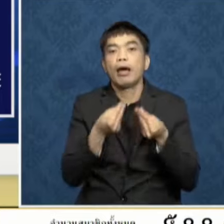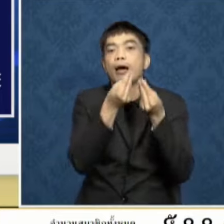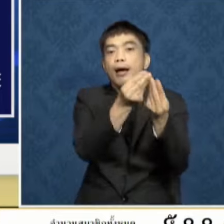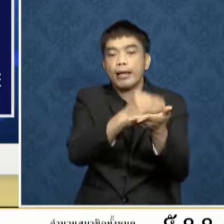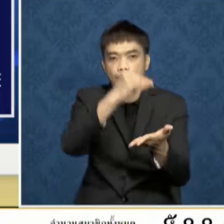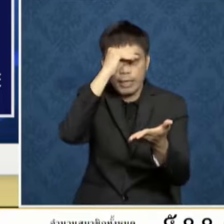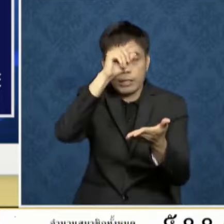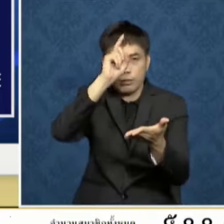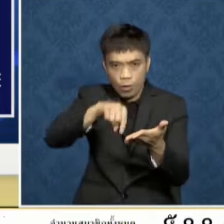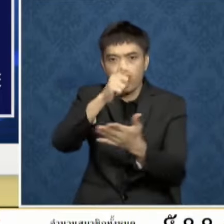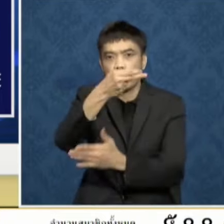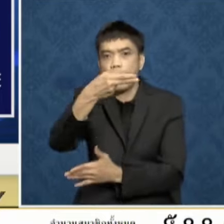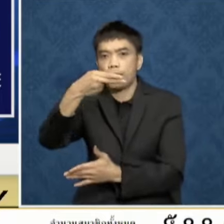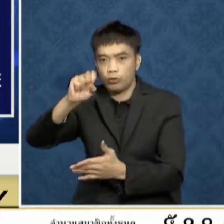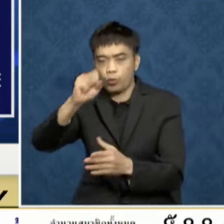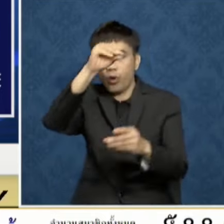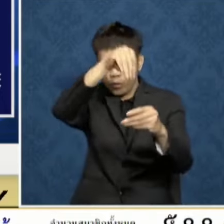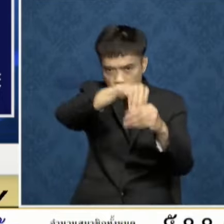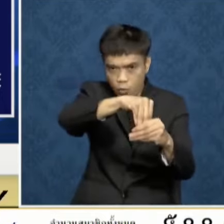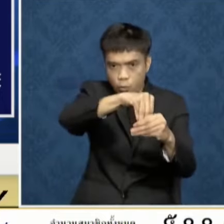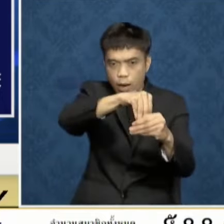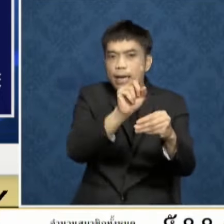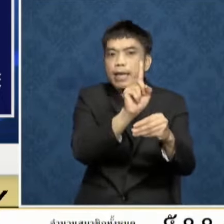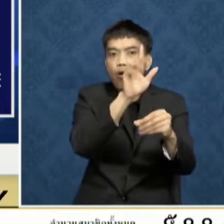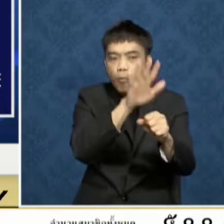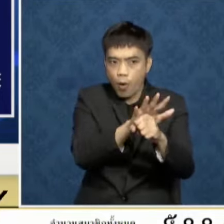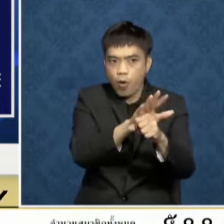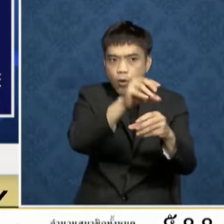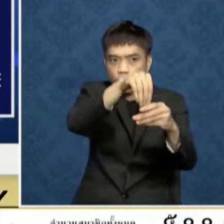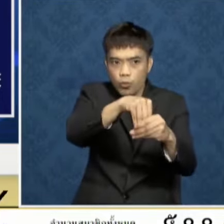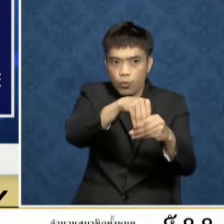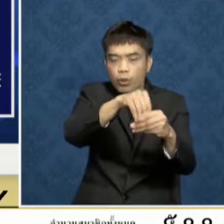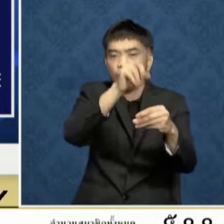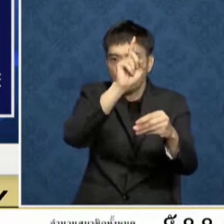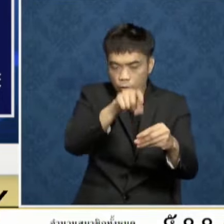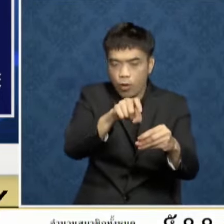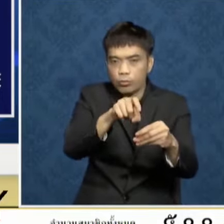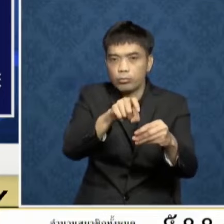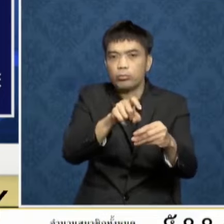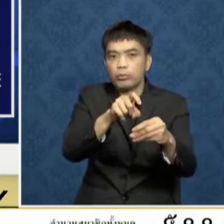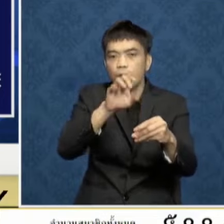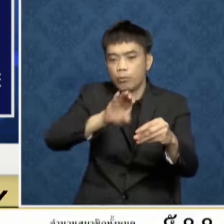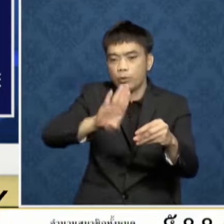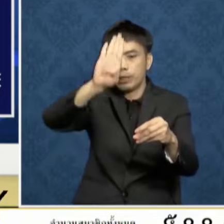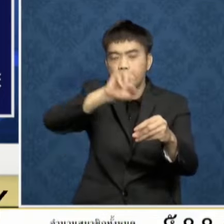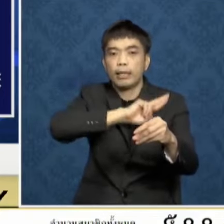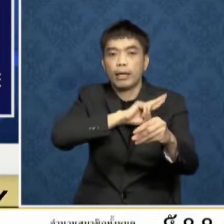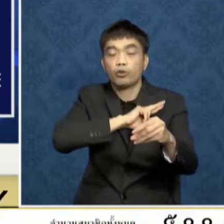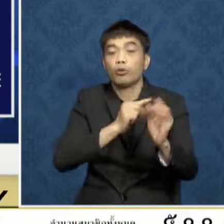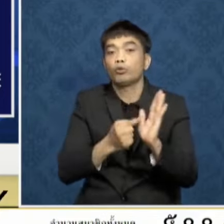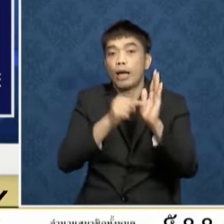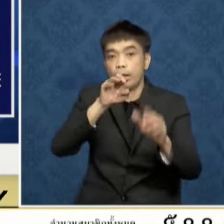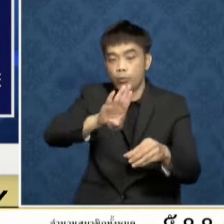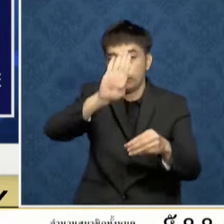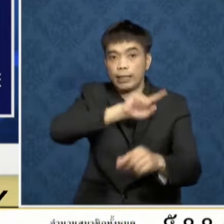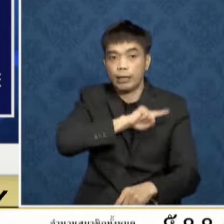ควรที่จะรวมในแพลตฟอร์มเดียวมีผู้รับผิดชอบรายเดียวซึ่งก็ควรที่จะซึ่งถ้าบริษัทเอกชน